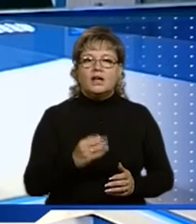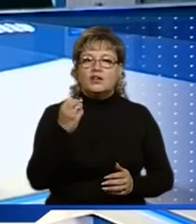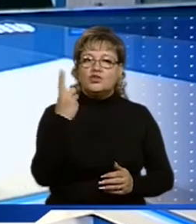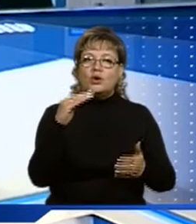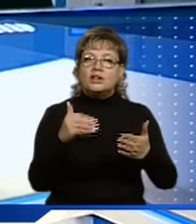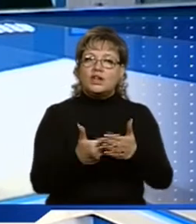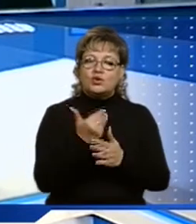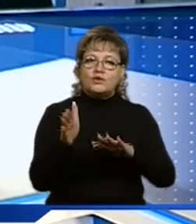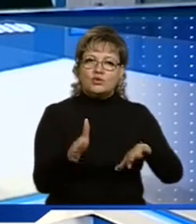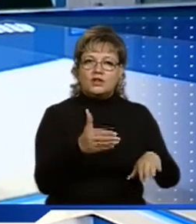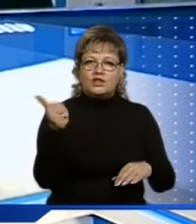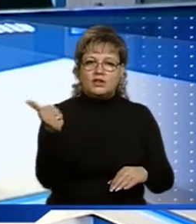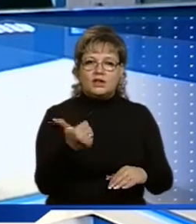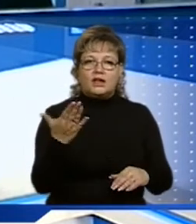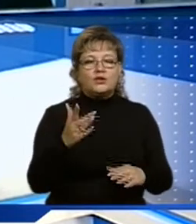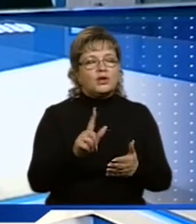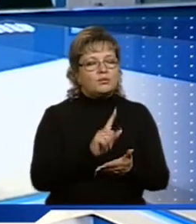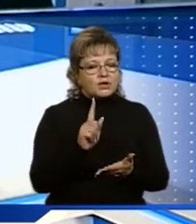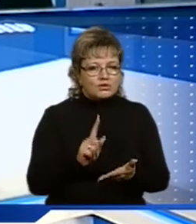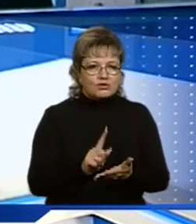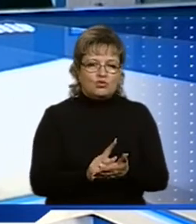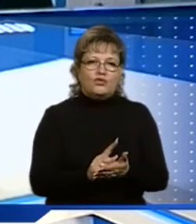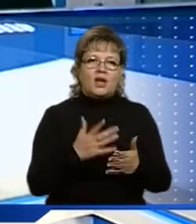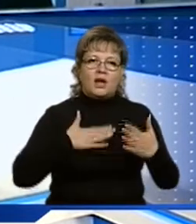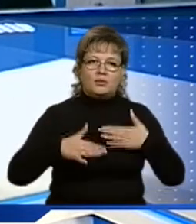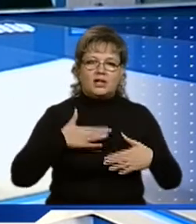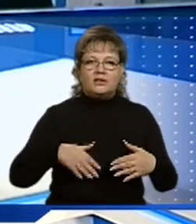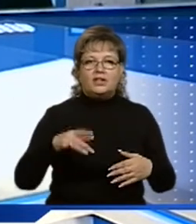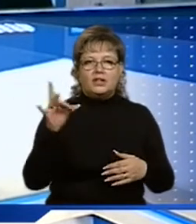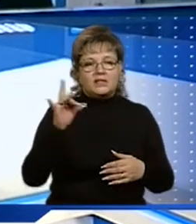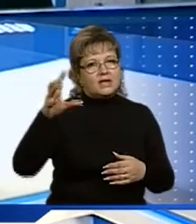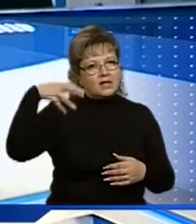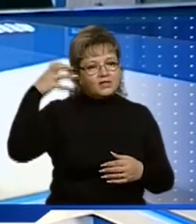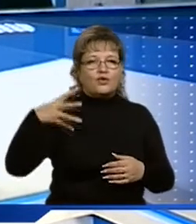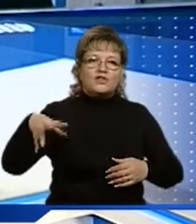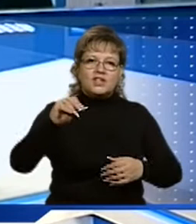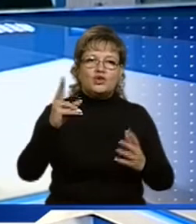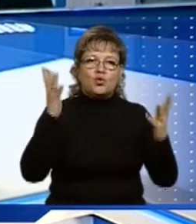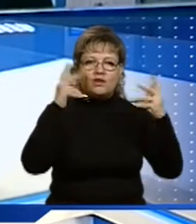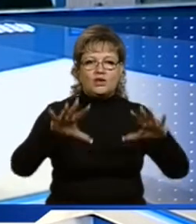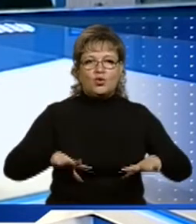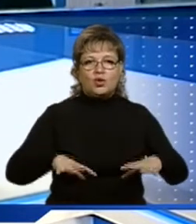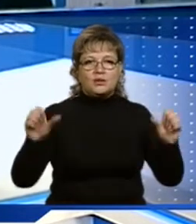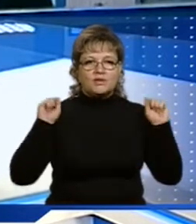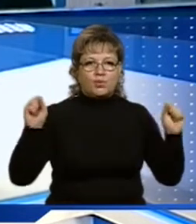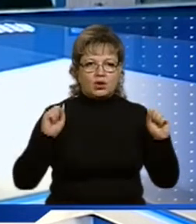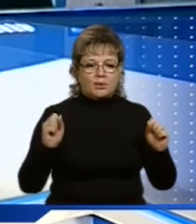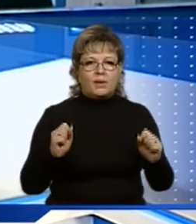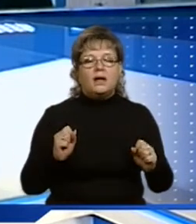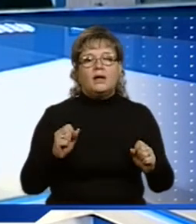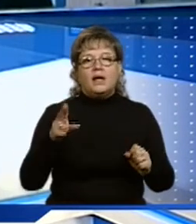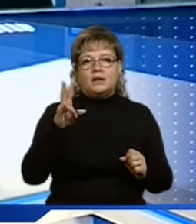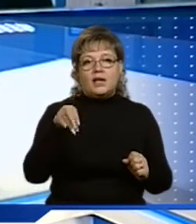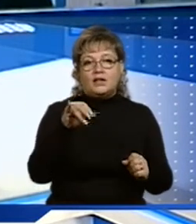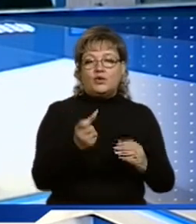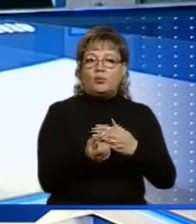Еще одна новость уходящей недели, которая, безусловно, обрадовала донских казаков, да и всех тех, кто увлекается конным спортом. На